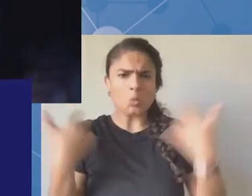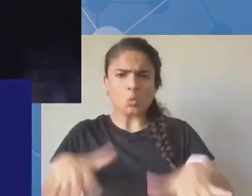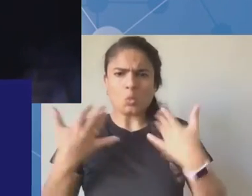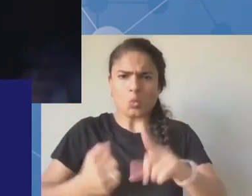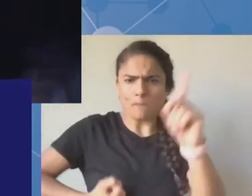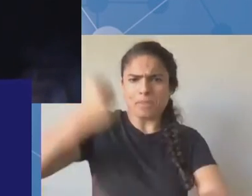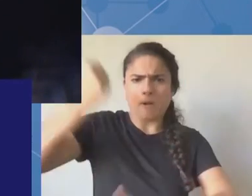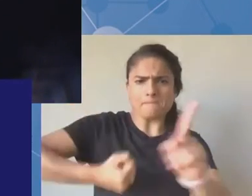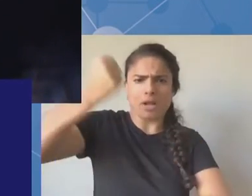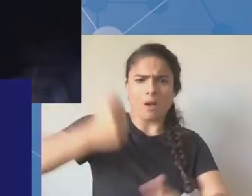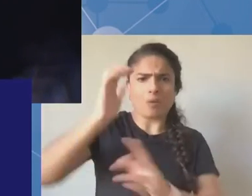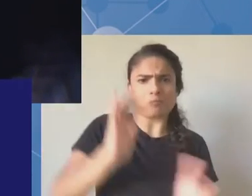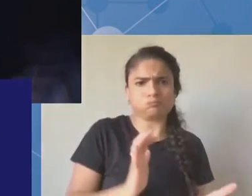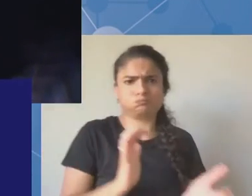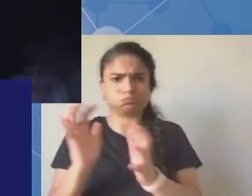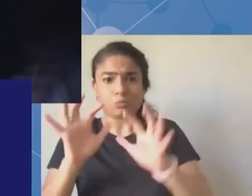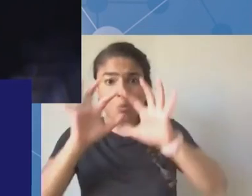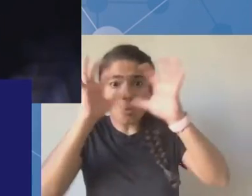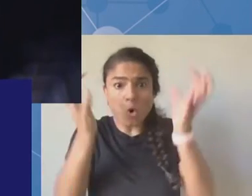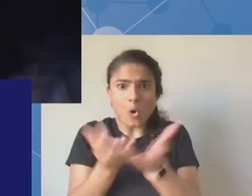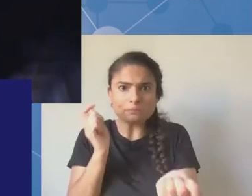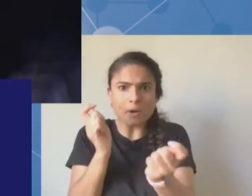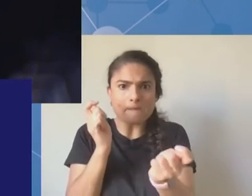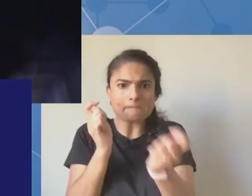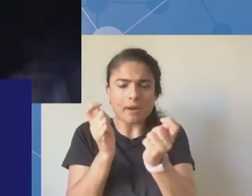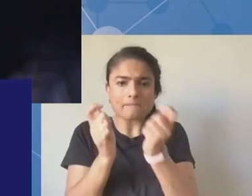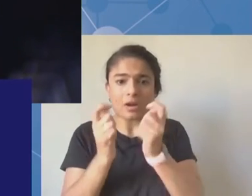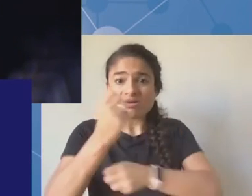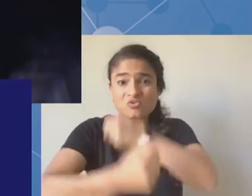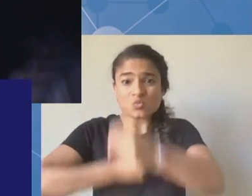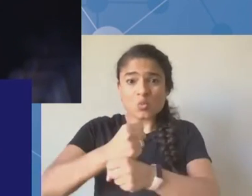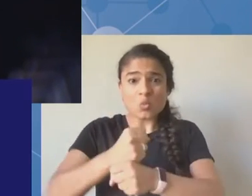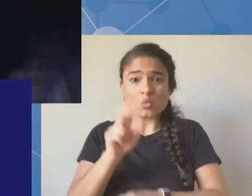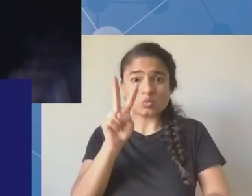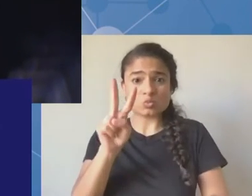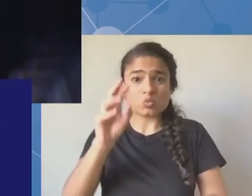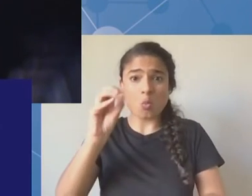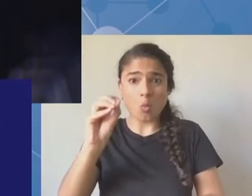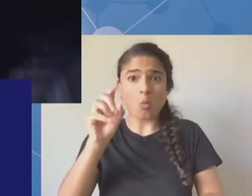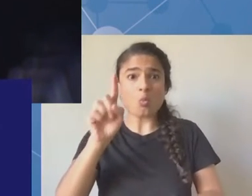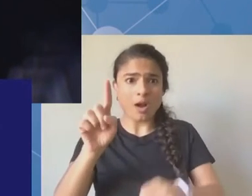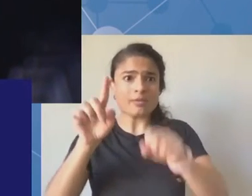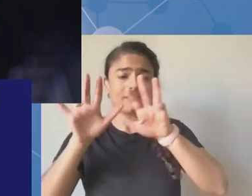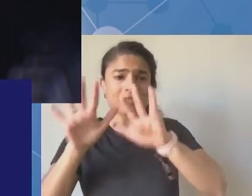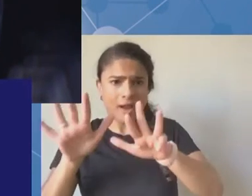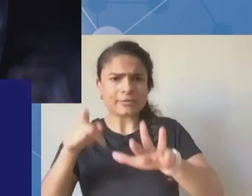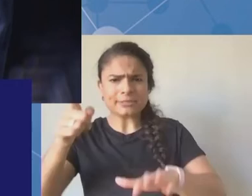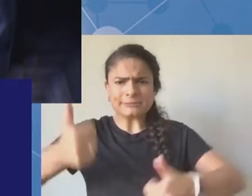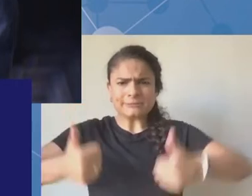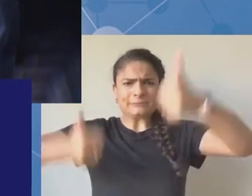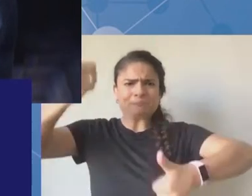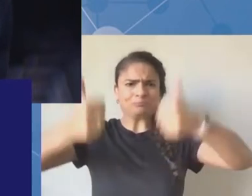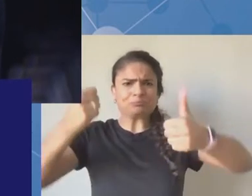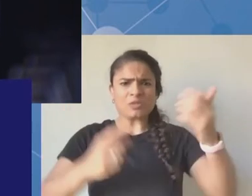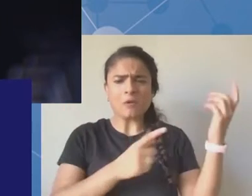в которой в 2019 году произошла революция, и здесь